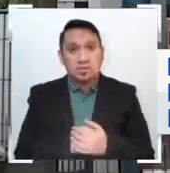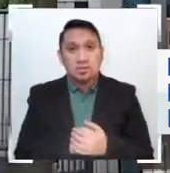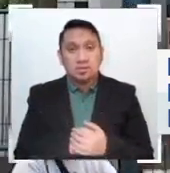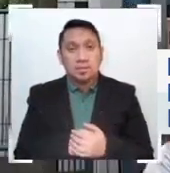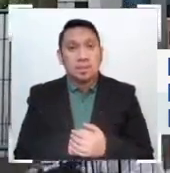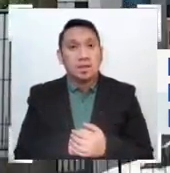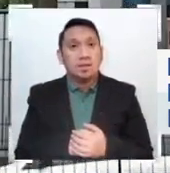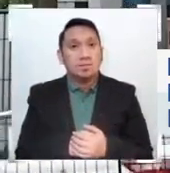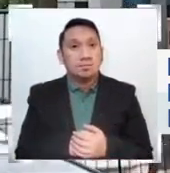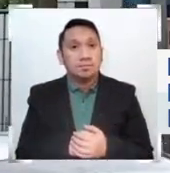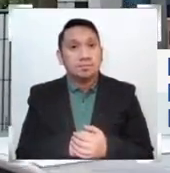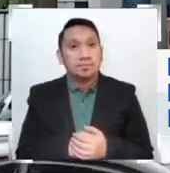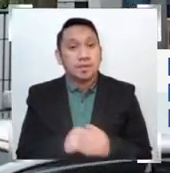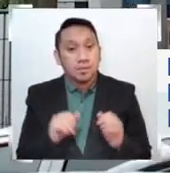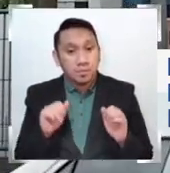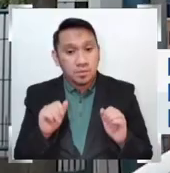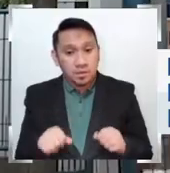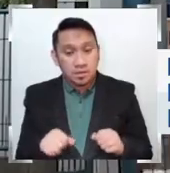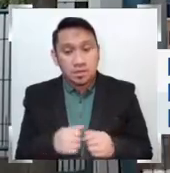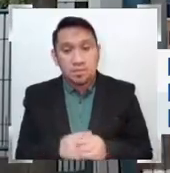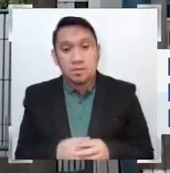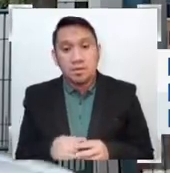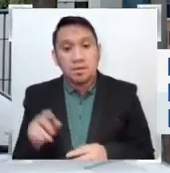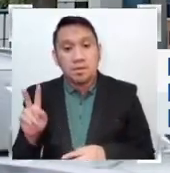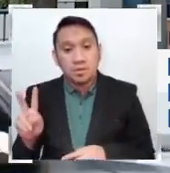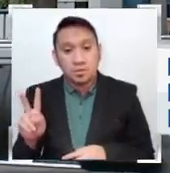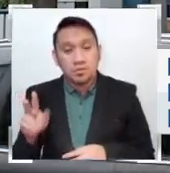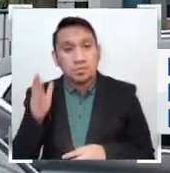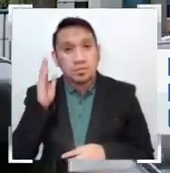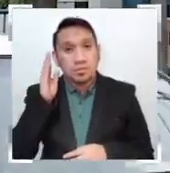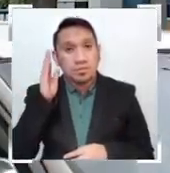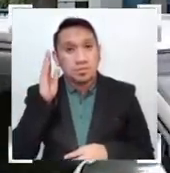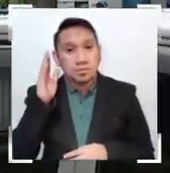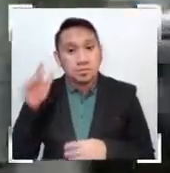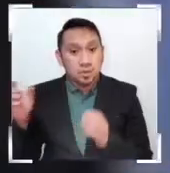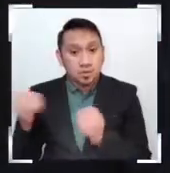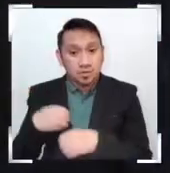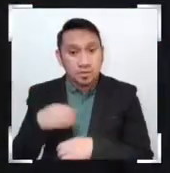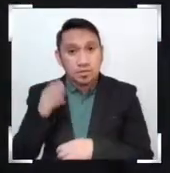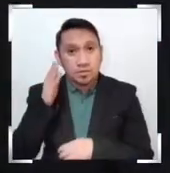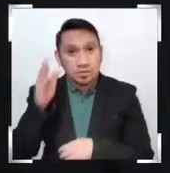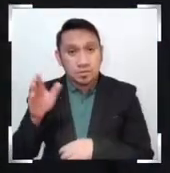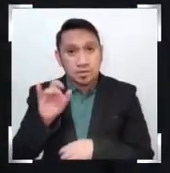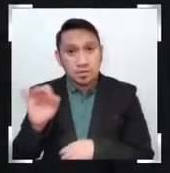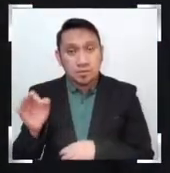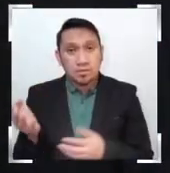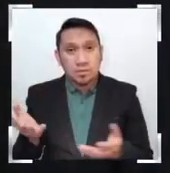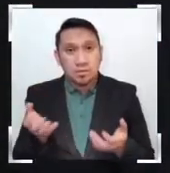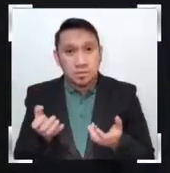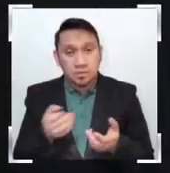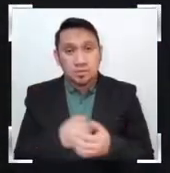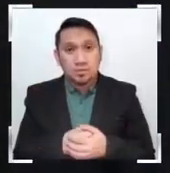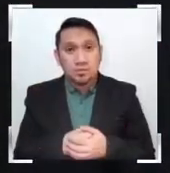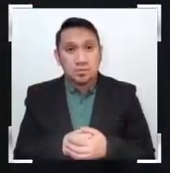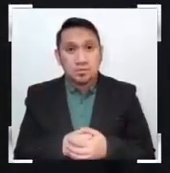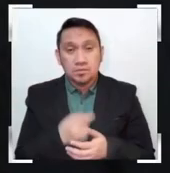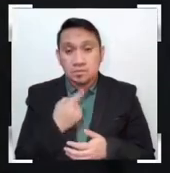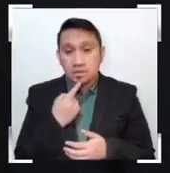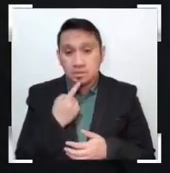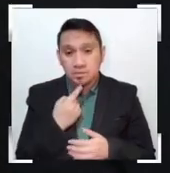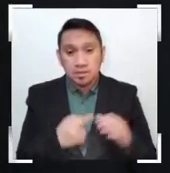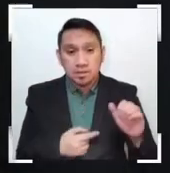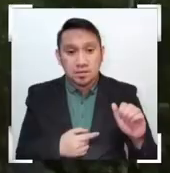rin mamuhunan dito ang dalawang tanggapan sa hinaharap kung kanilang naisip. Nauna nang sinabi ni Albay Representative